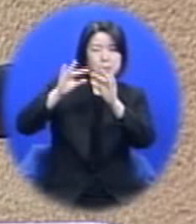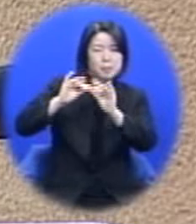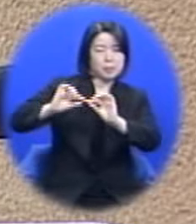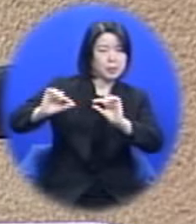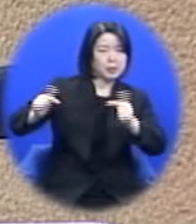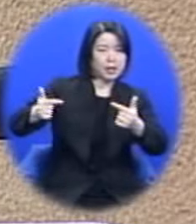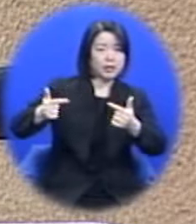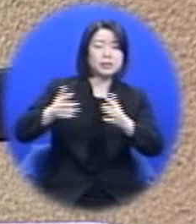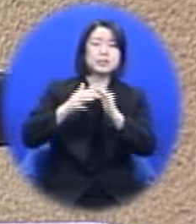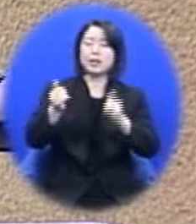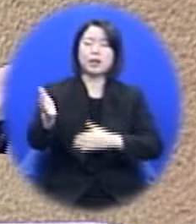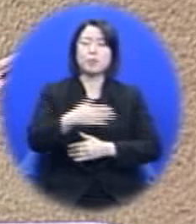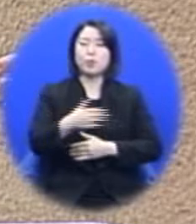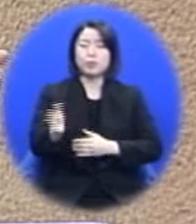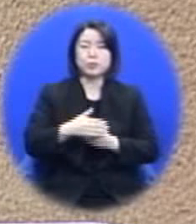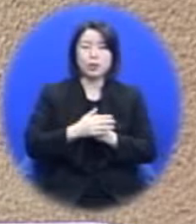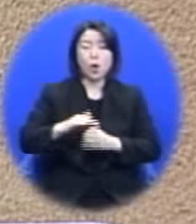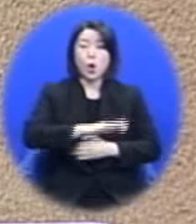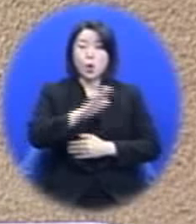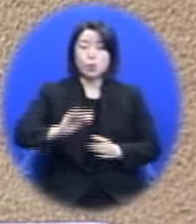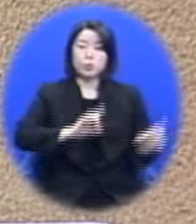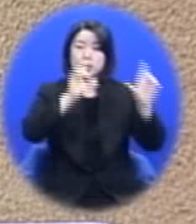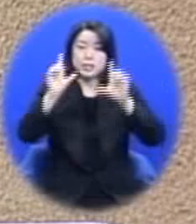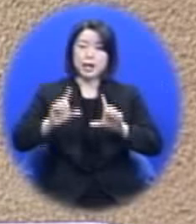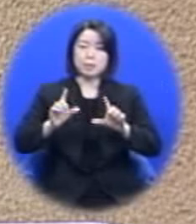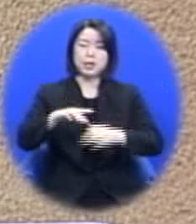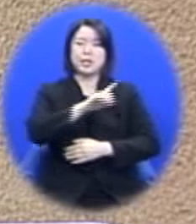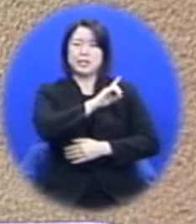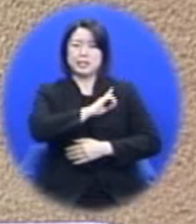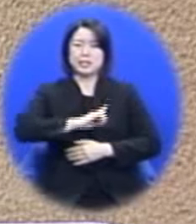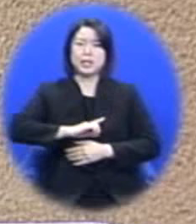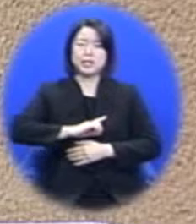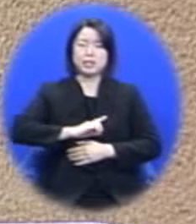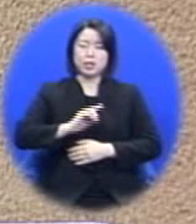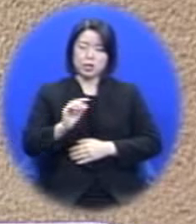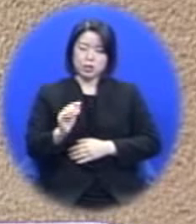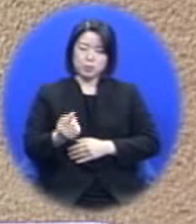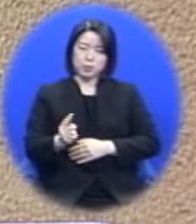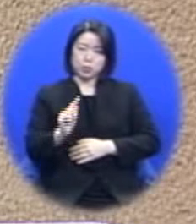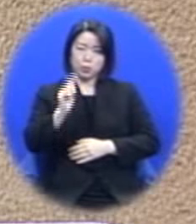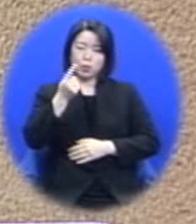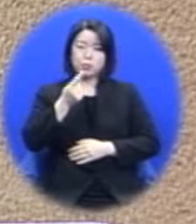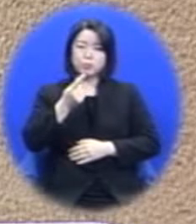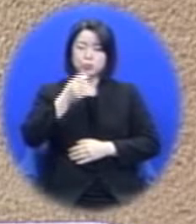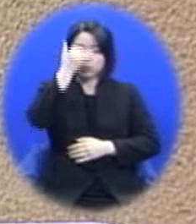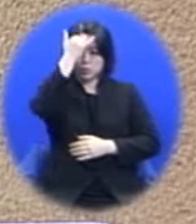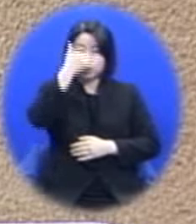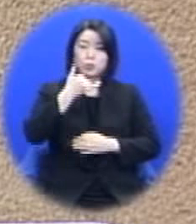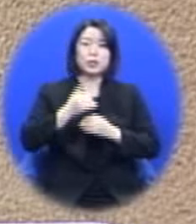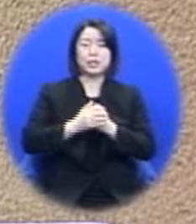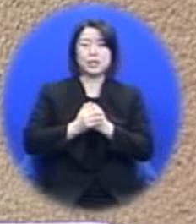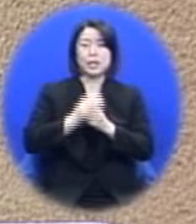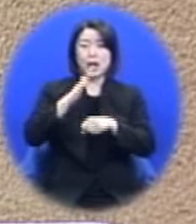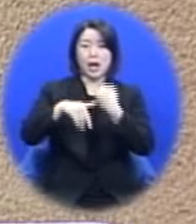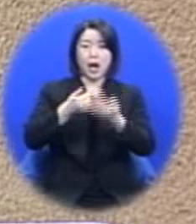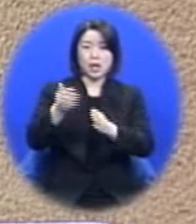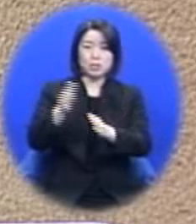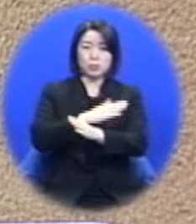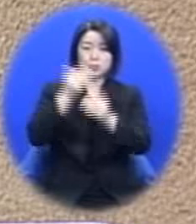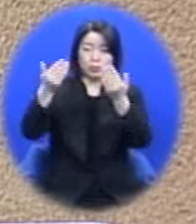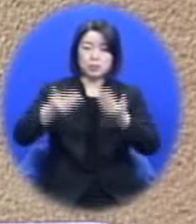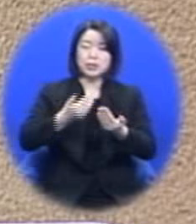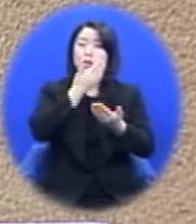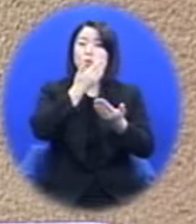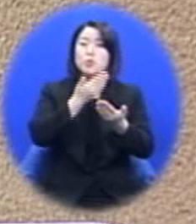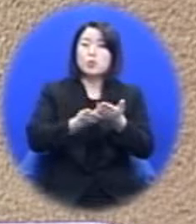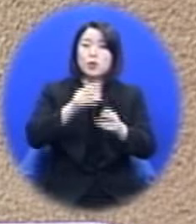없을 겁니다. 우리의 삶에 있어서 가장 고귀한 윤리, 그리고 하나님으로부터 받은 가장 귀한